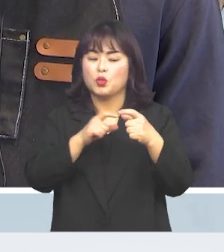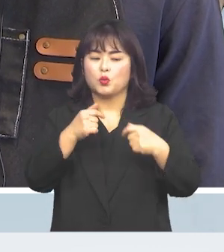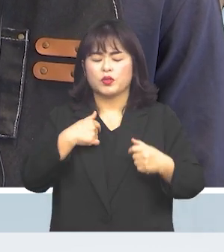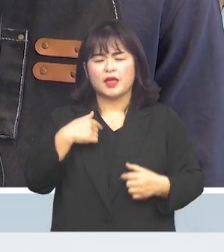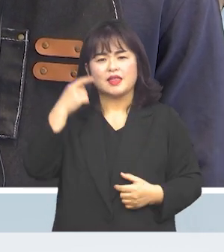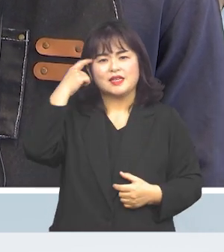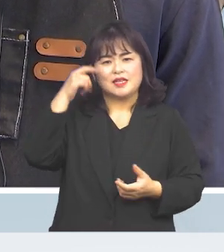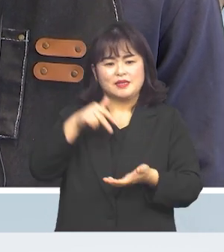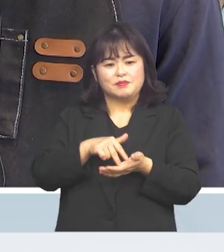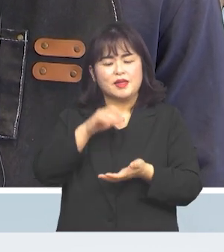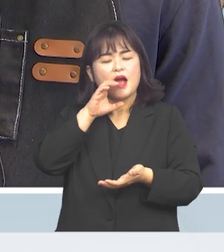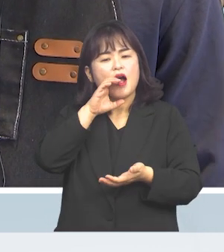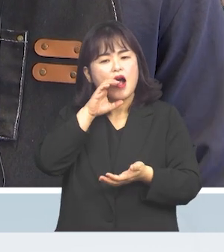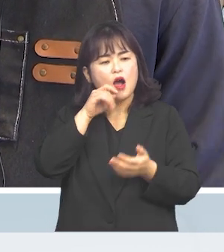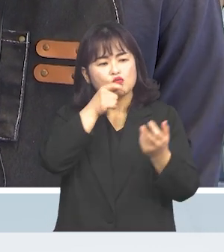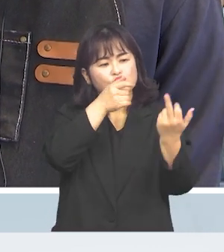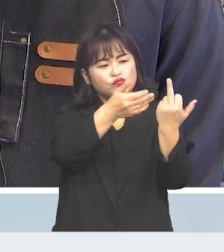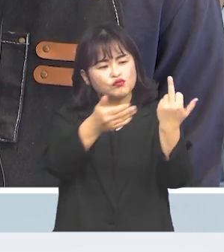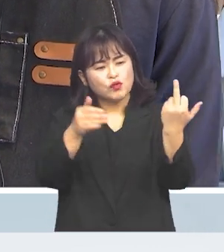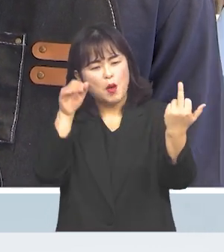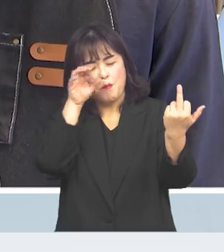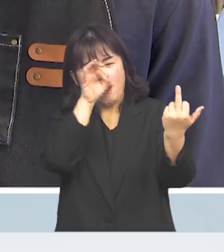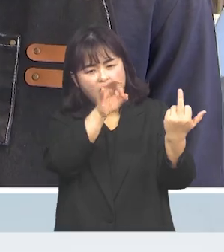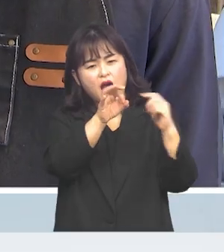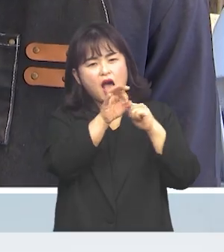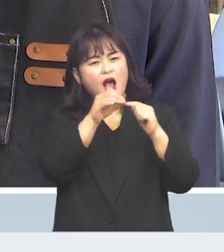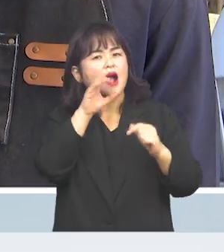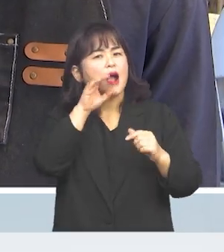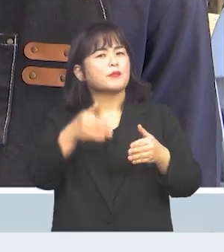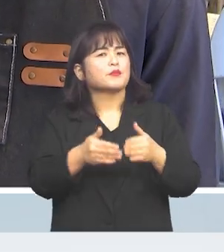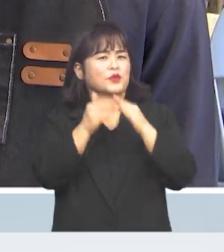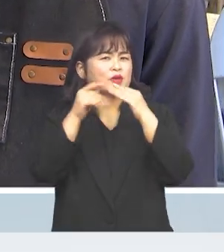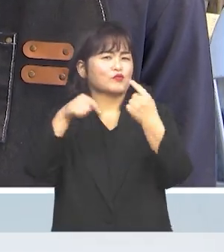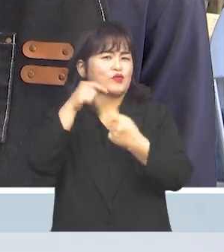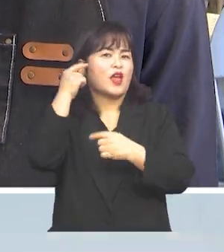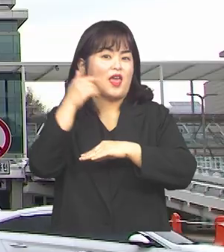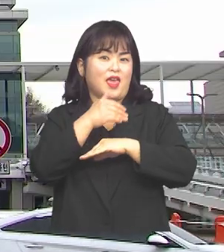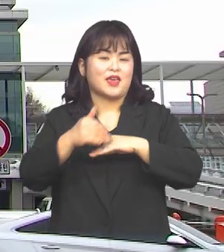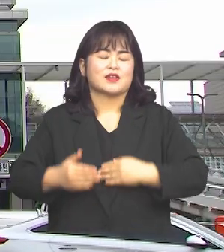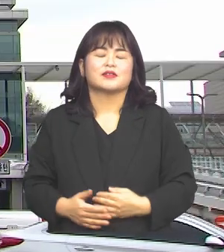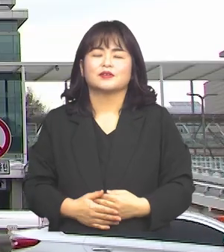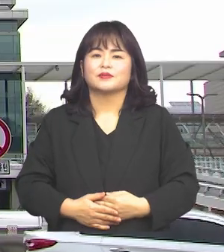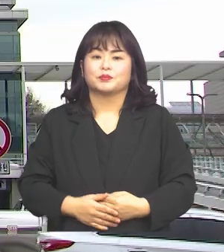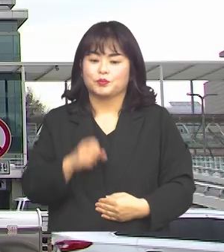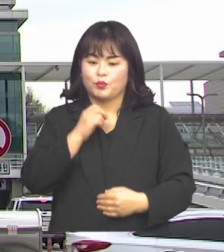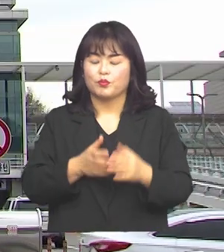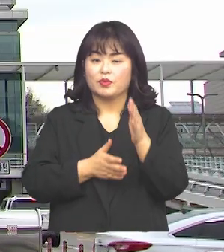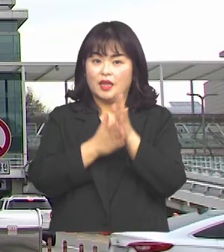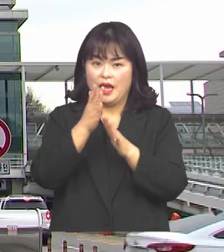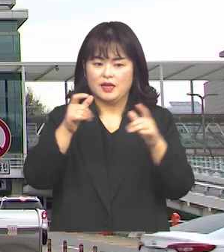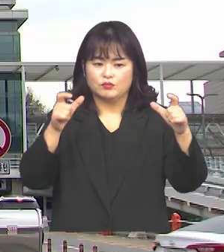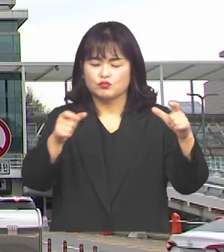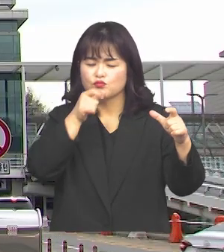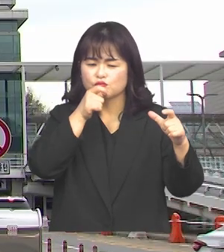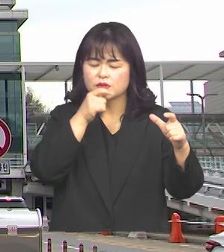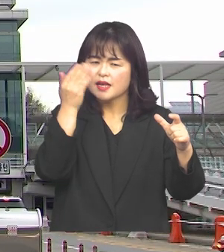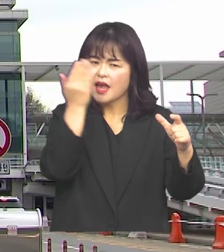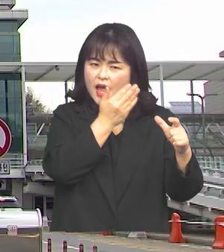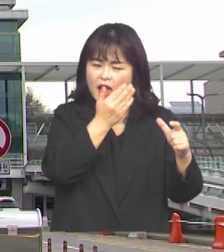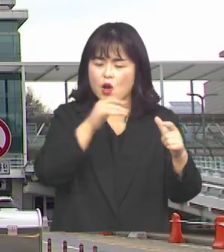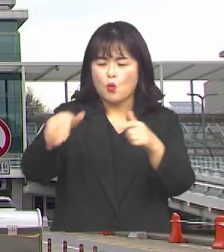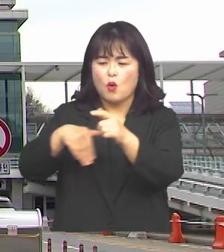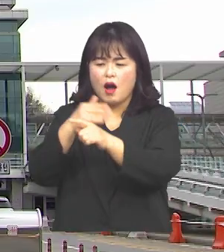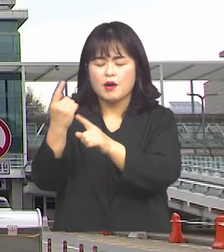그리고 저도 한번 경안천을 내려다보는 카페를 운영을 한번 해보고 싶습니다. 한편 시는 경안천